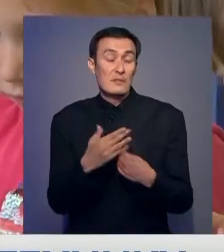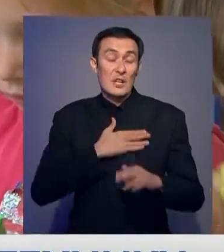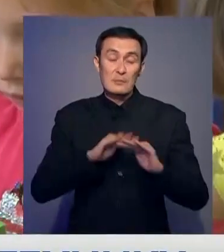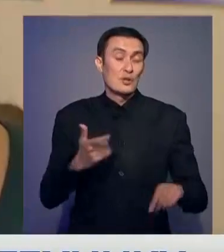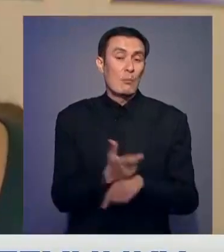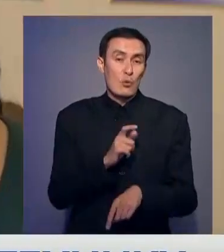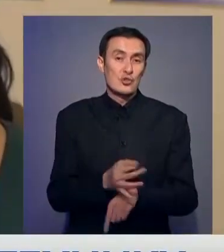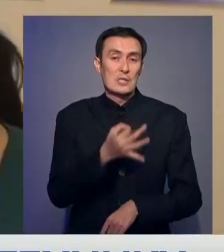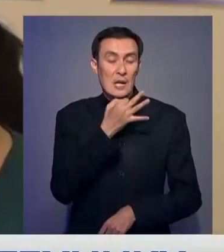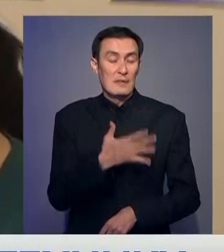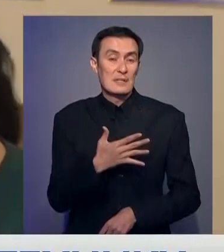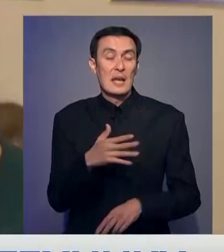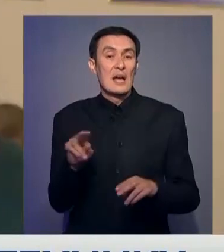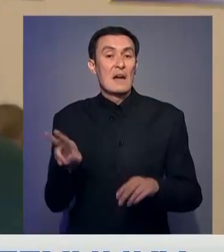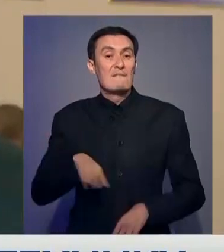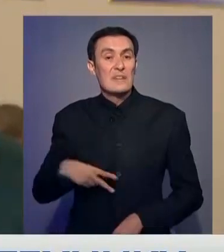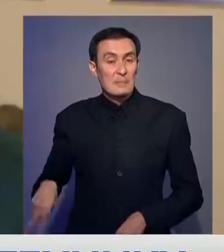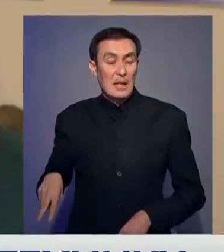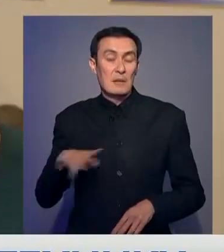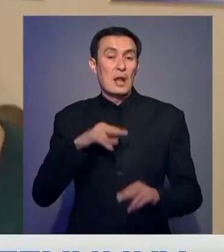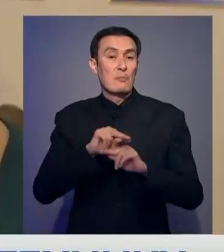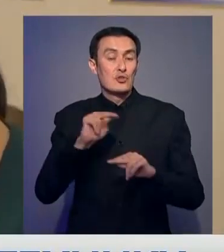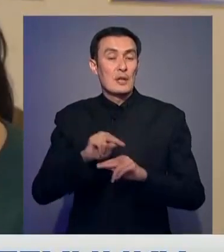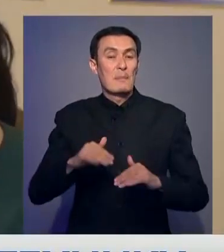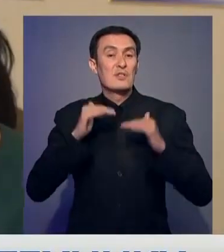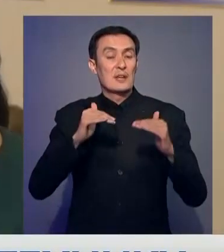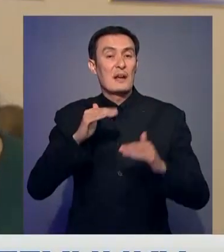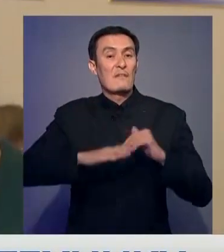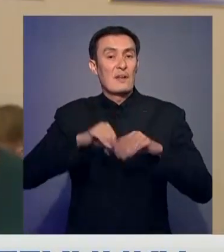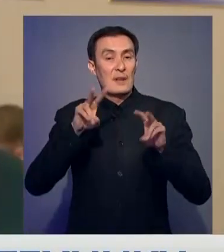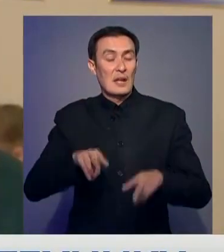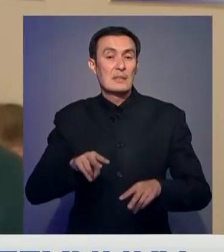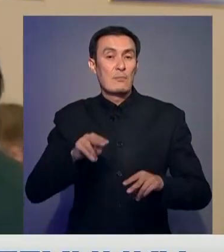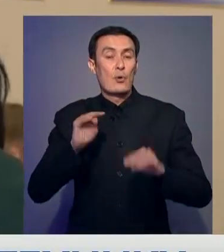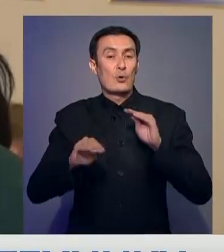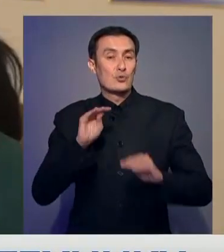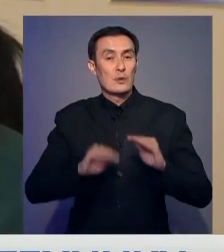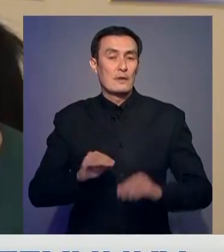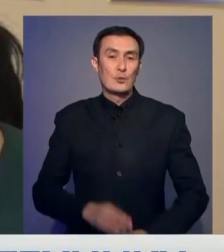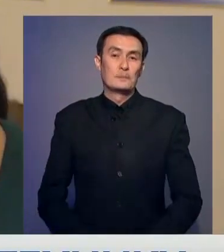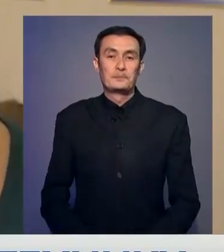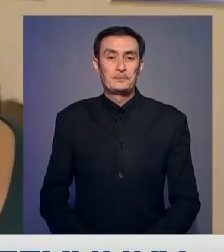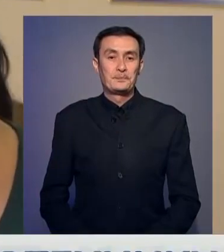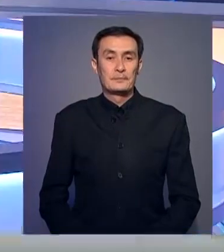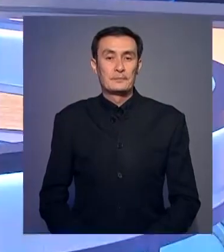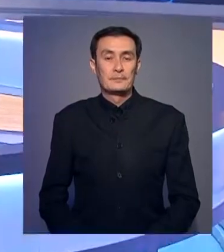очень нравится. Воспитатели у нас в этом году прошли курсы повышения квалификации по конструированию.